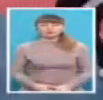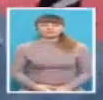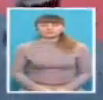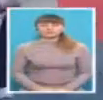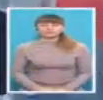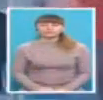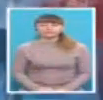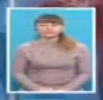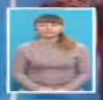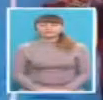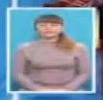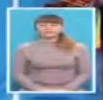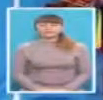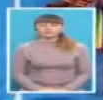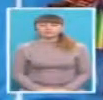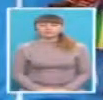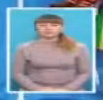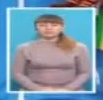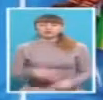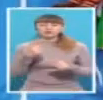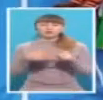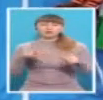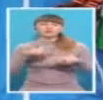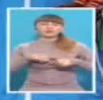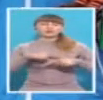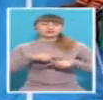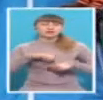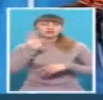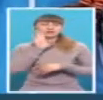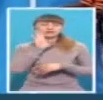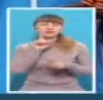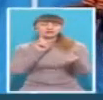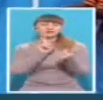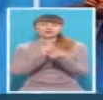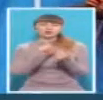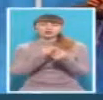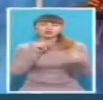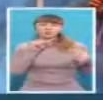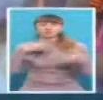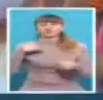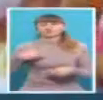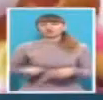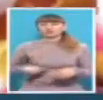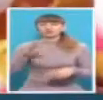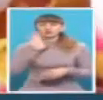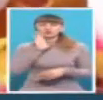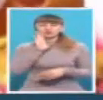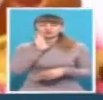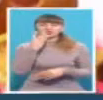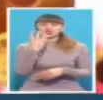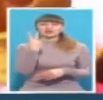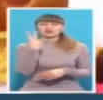финалда ол Франциялық Маева Милиермен кездесіп, 4-2 есебімен басын түсті. Сонда Жансель финалда тағы бір француздық